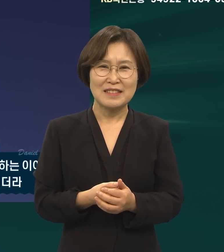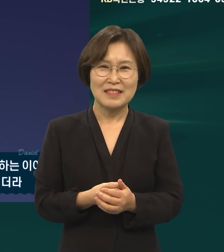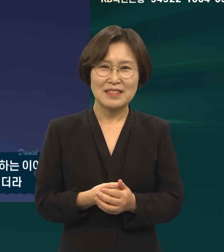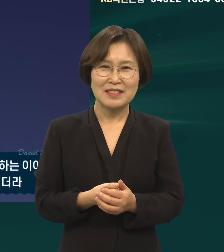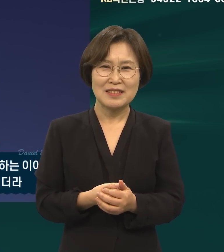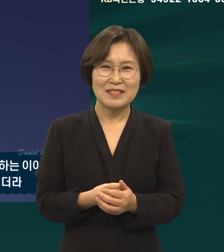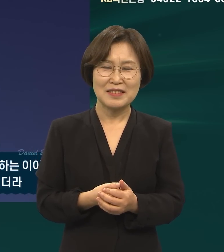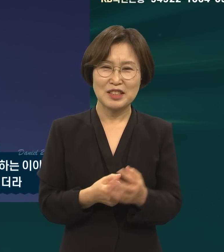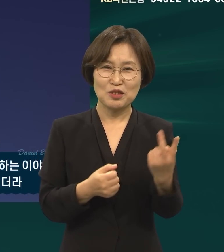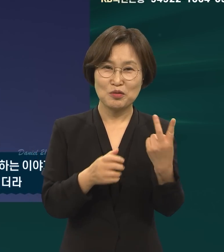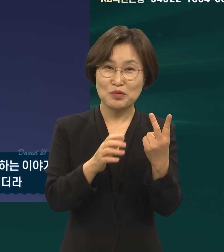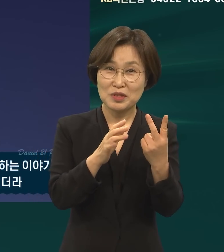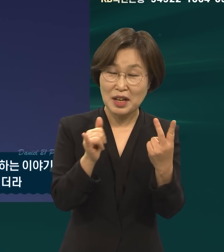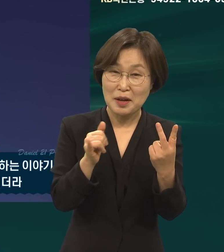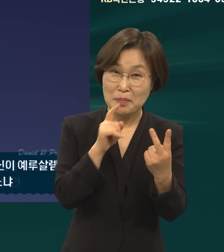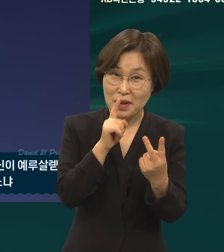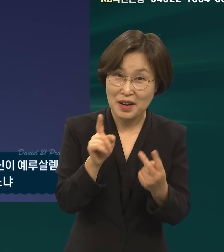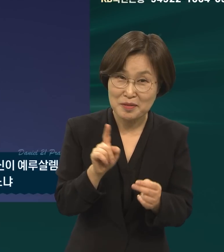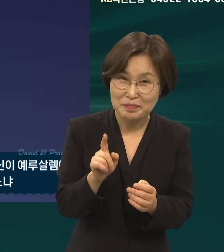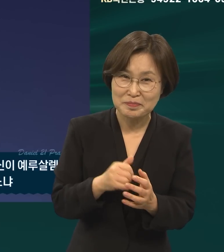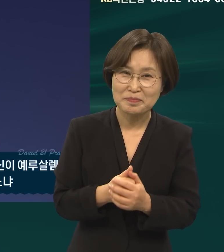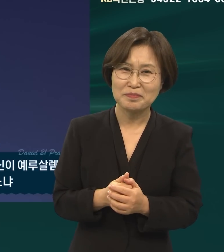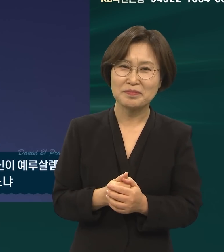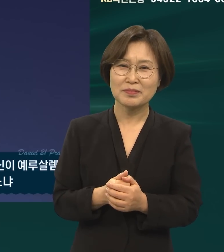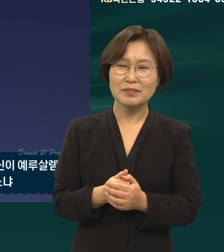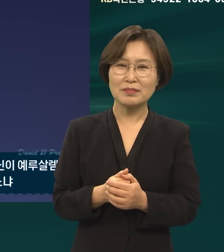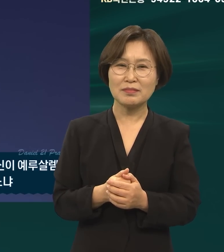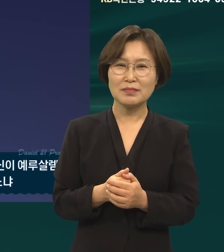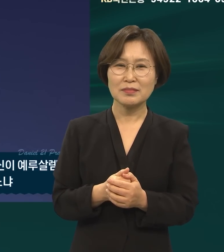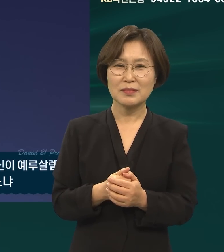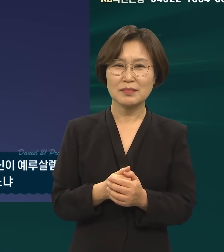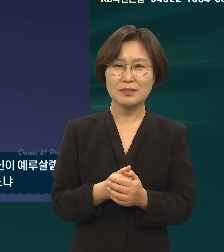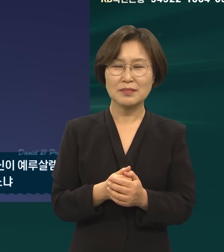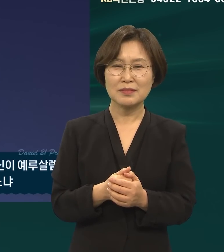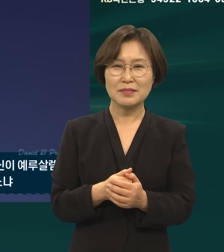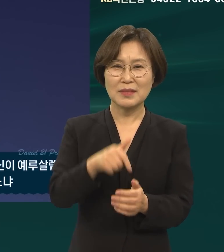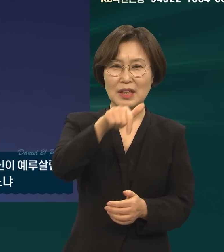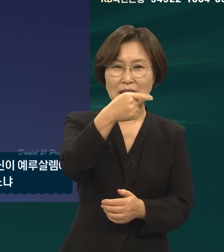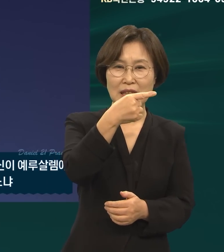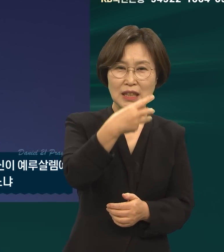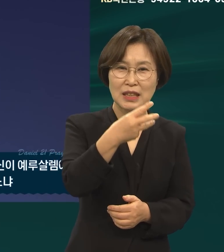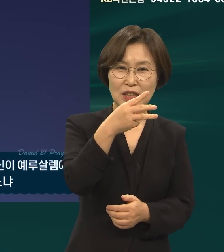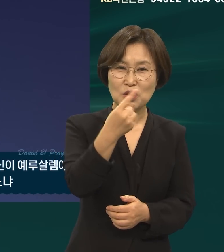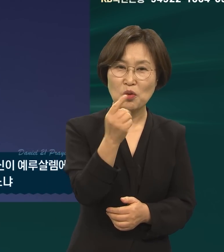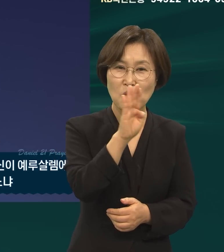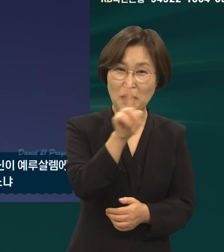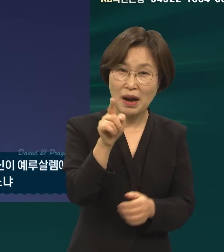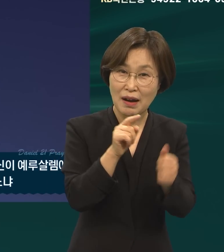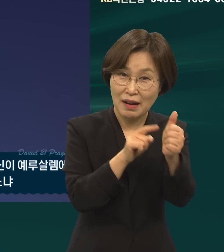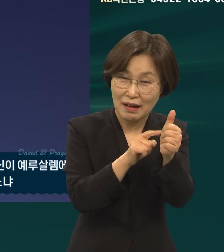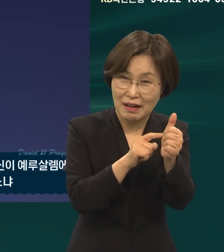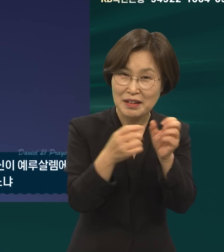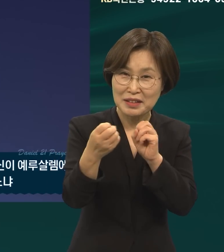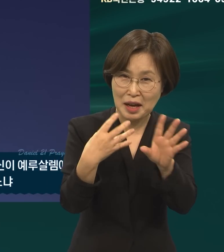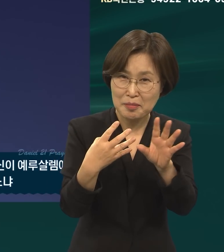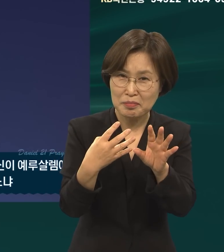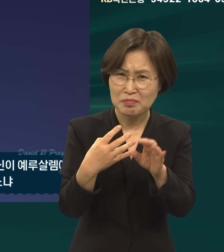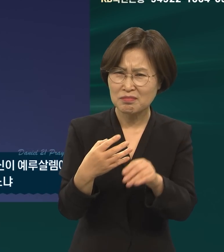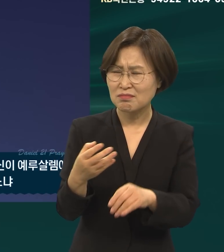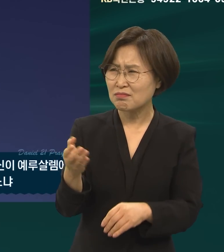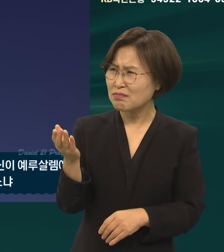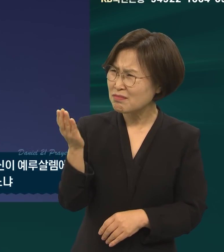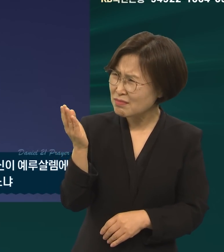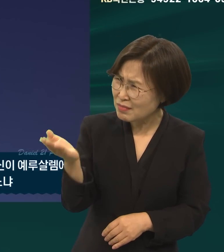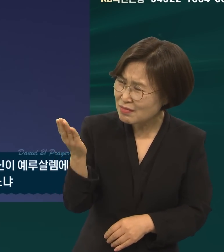그랬더니 이 사람들이 하는 얘기가 너무 재밌어요. 18절. 그 한 사람 글로바라고 하는 자가 대답하이르되